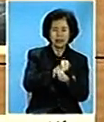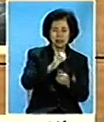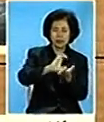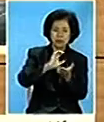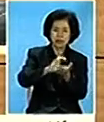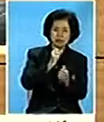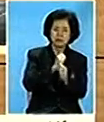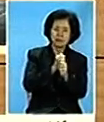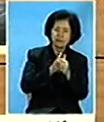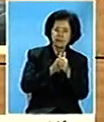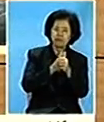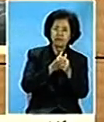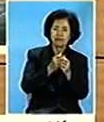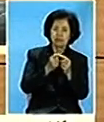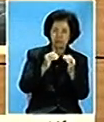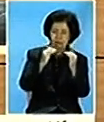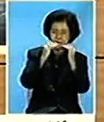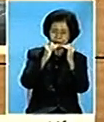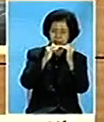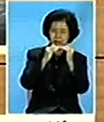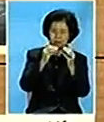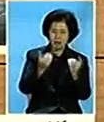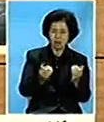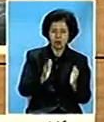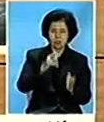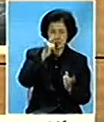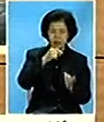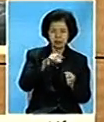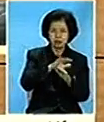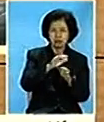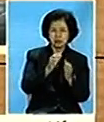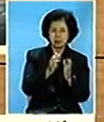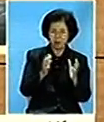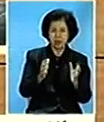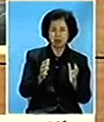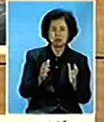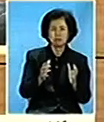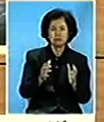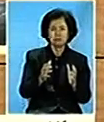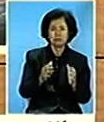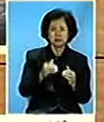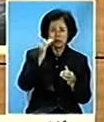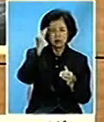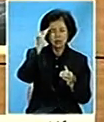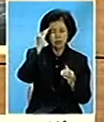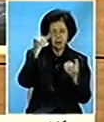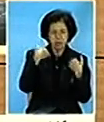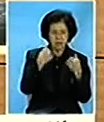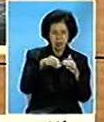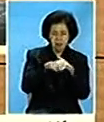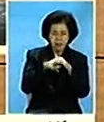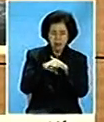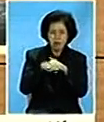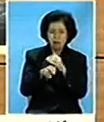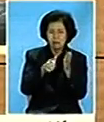มนะครับบัดนี้ในประเทศไทยเราเนี่ยมีคนไทยจำนวนมากครับท่านคงจะทราบว่า ท่านประธานครับผมจะทราบครับว่ามีการหนีภาษีมีการ